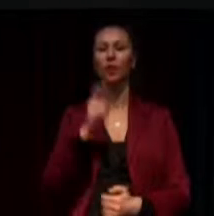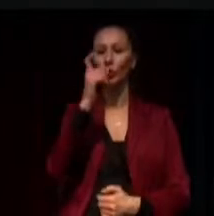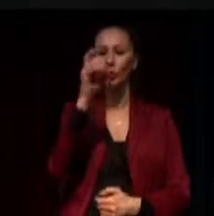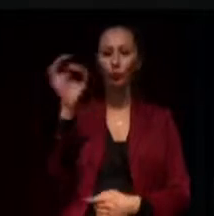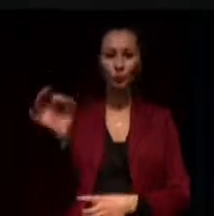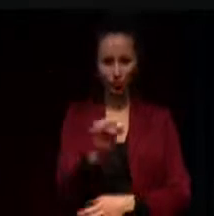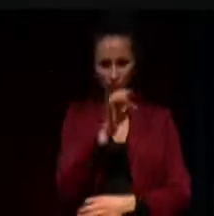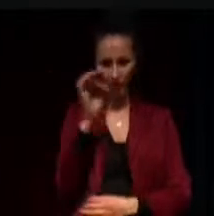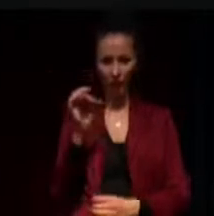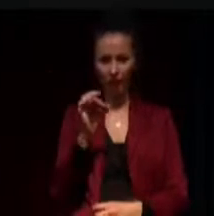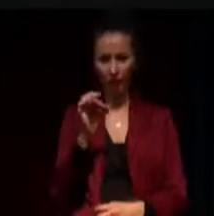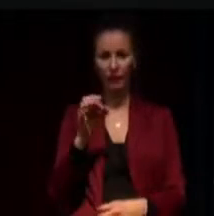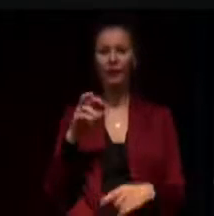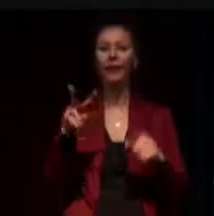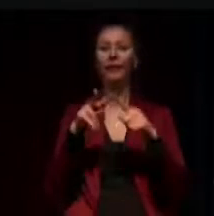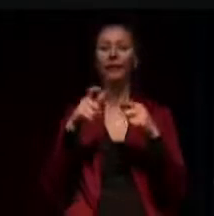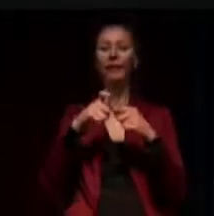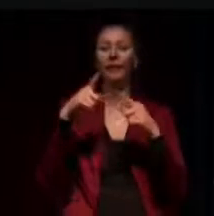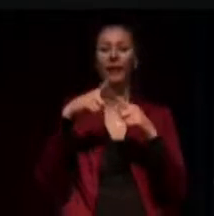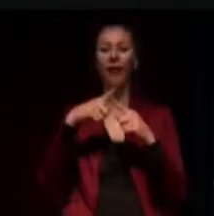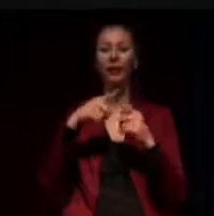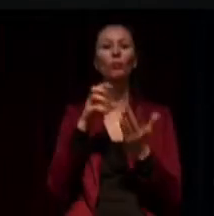9 milyar lira EDEP bütçeyle